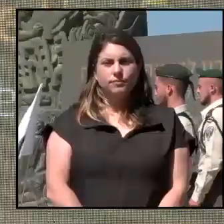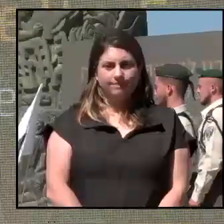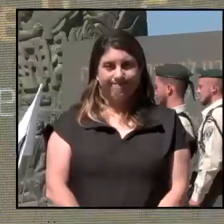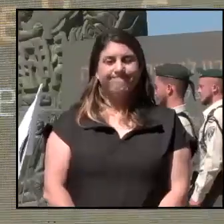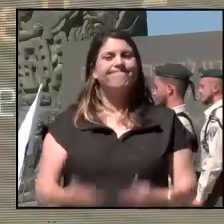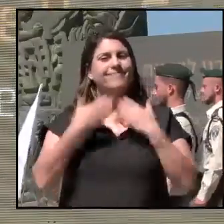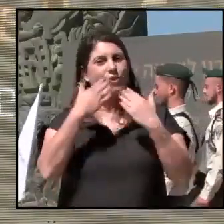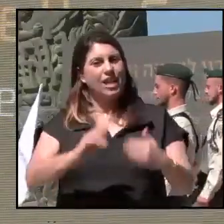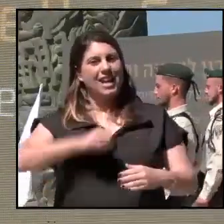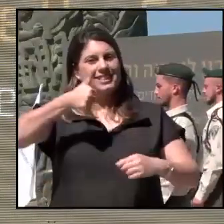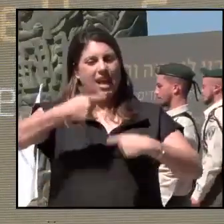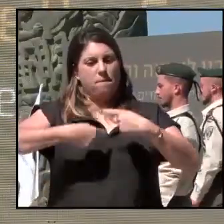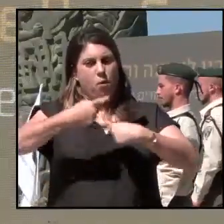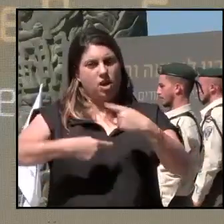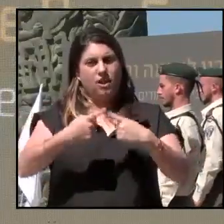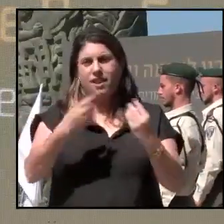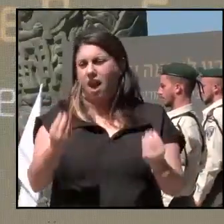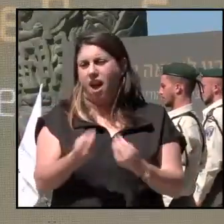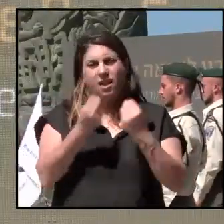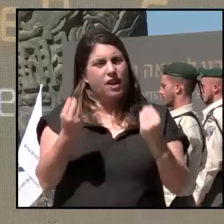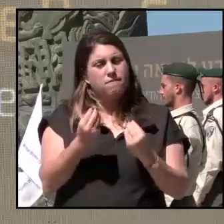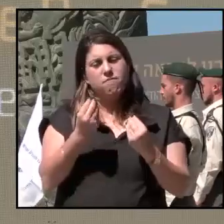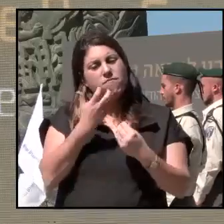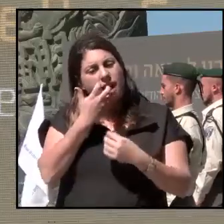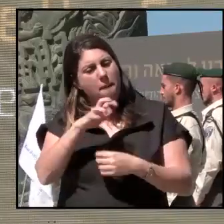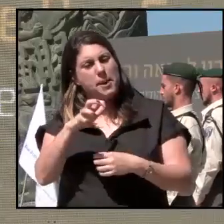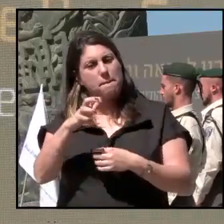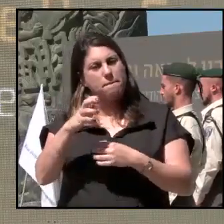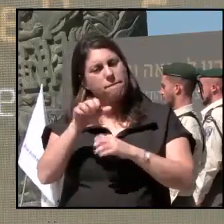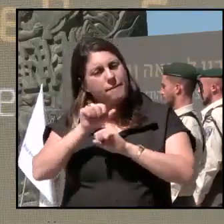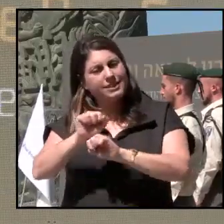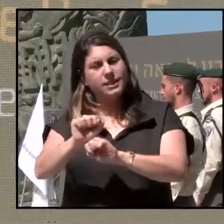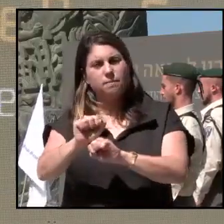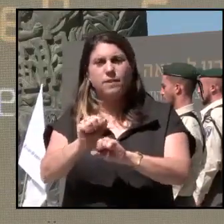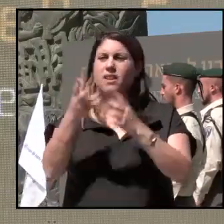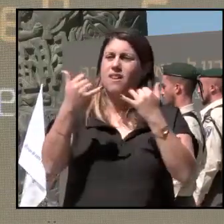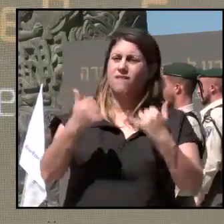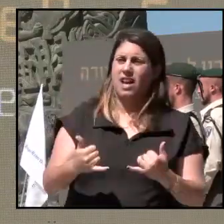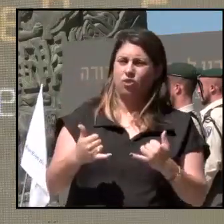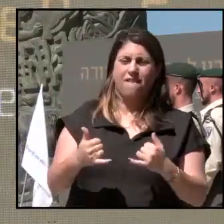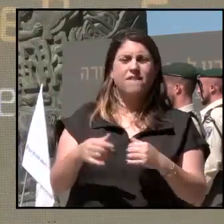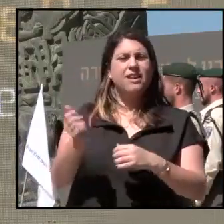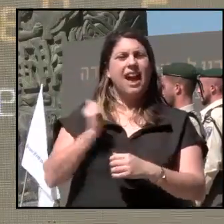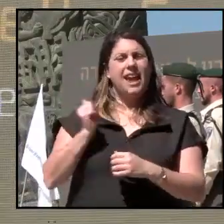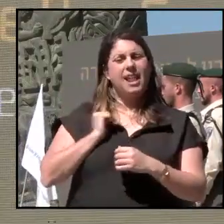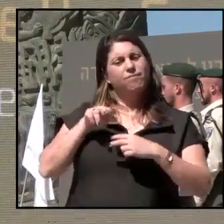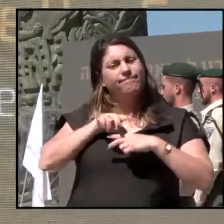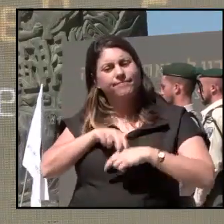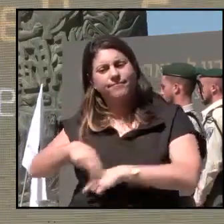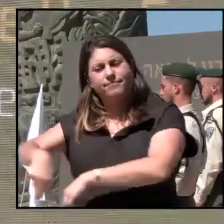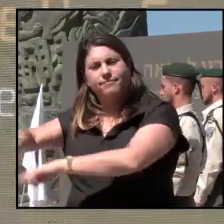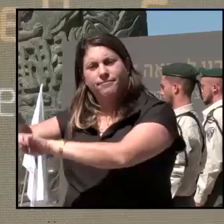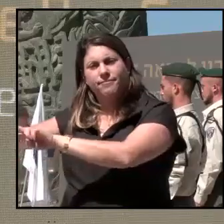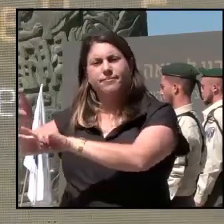תודה לשר המורשת על הדברים החמים והמחזקים, ואתה הורדת משמר הכבוד. משמר יחטיף את